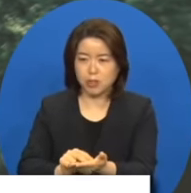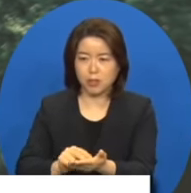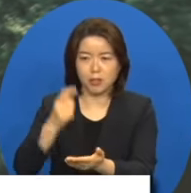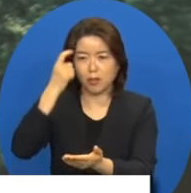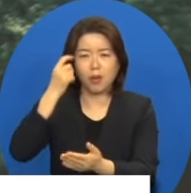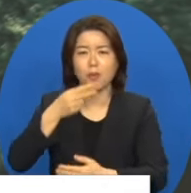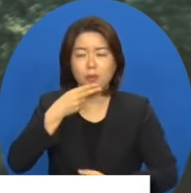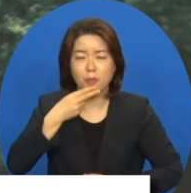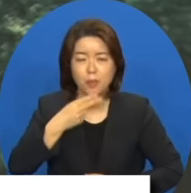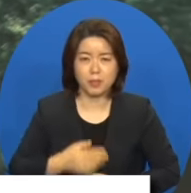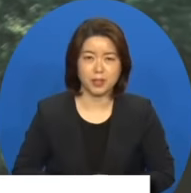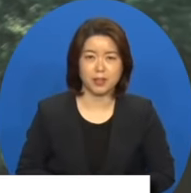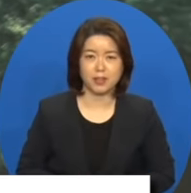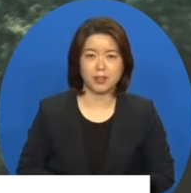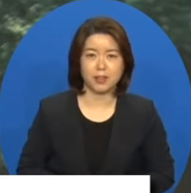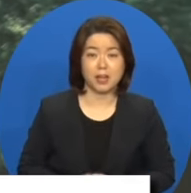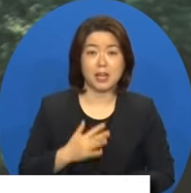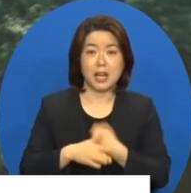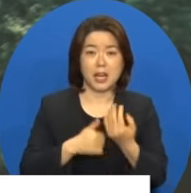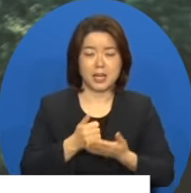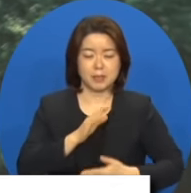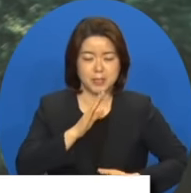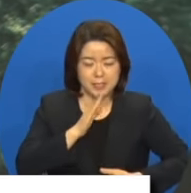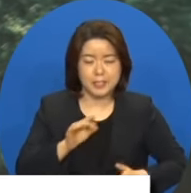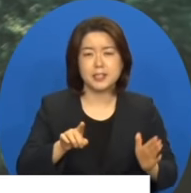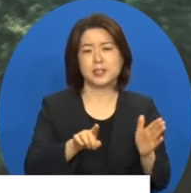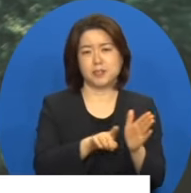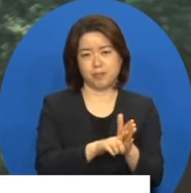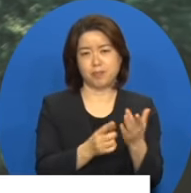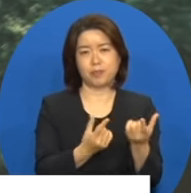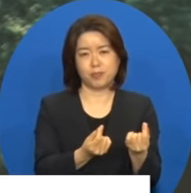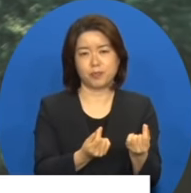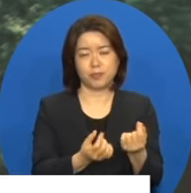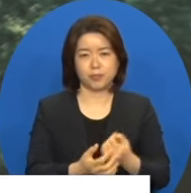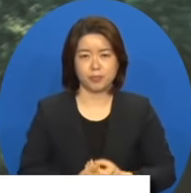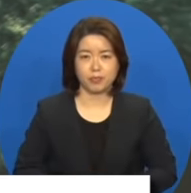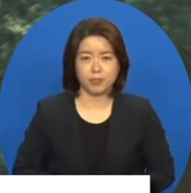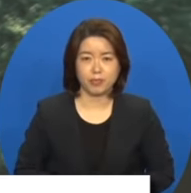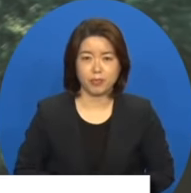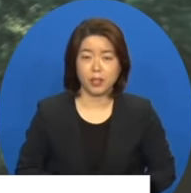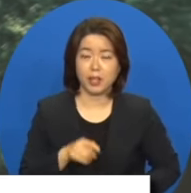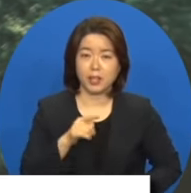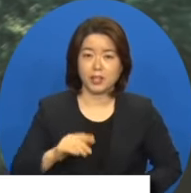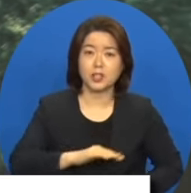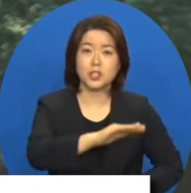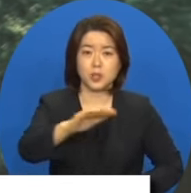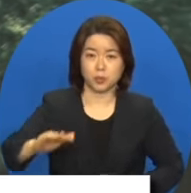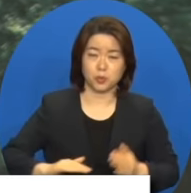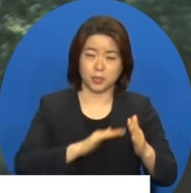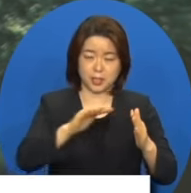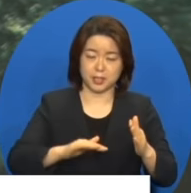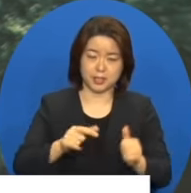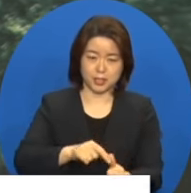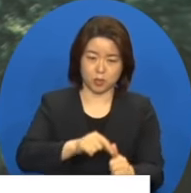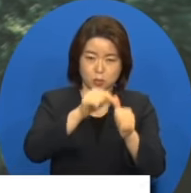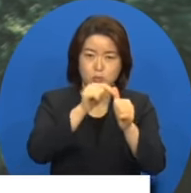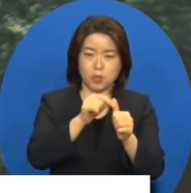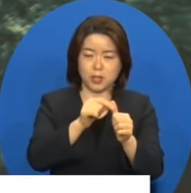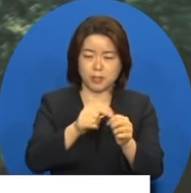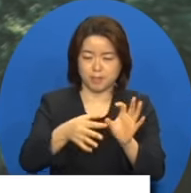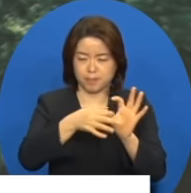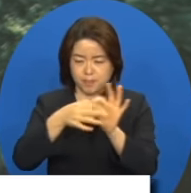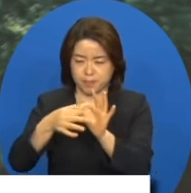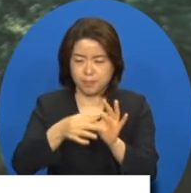없습니다. 하나님을 진짜 믿는 겁니다. 이것이 우리 가정의 구원과